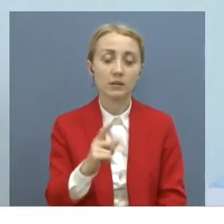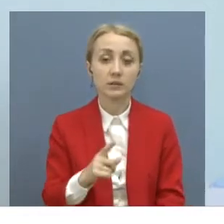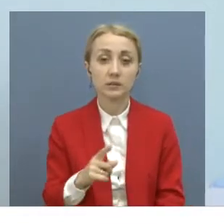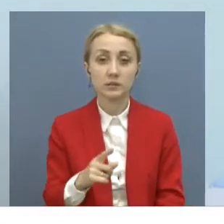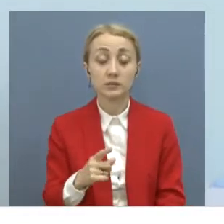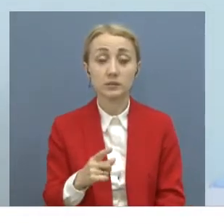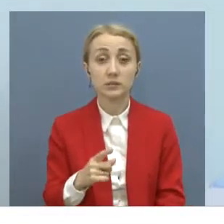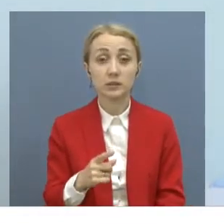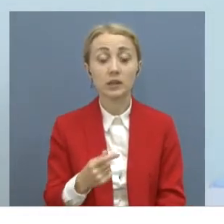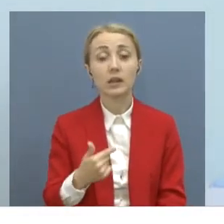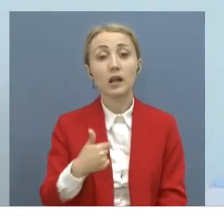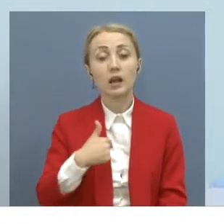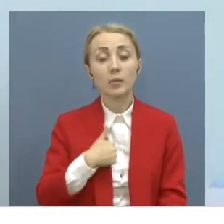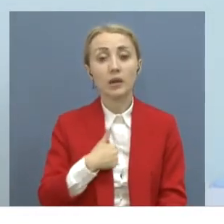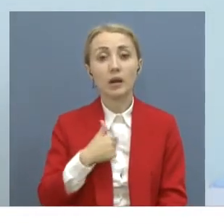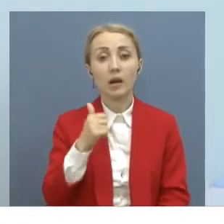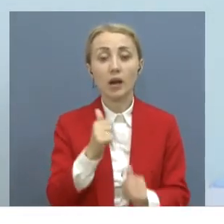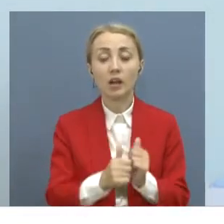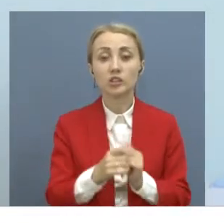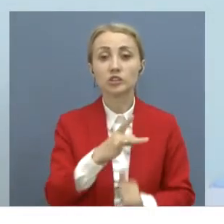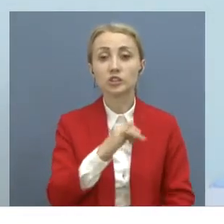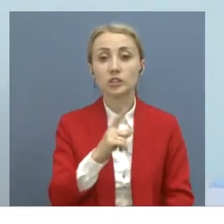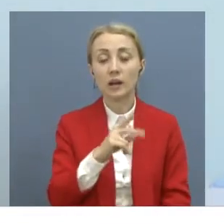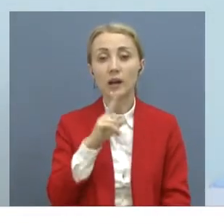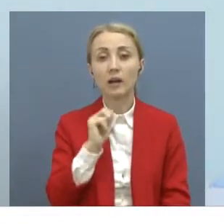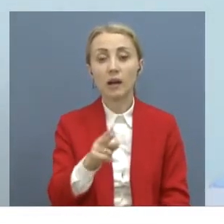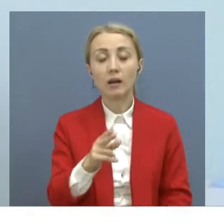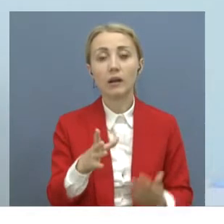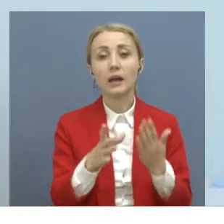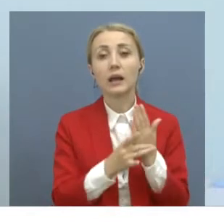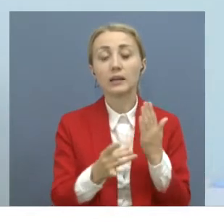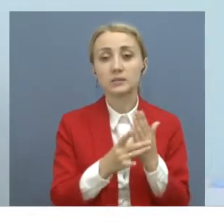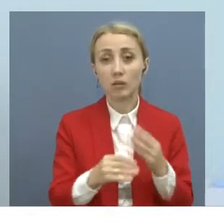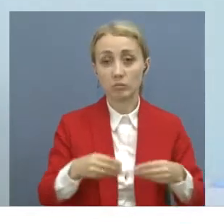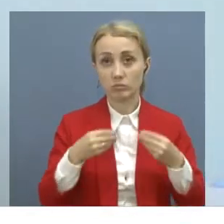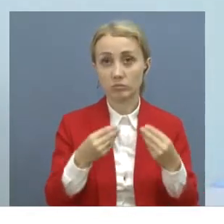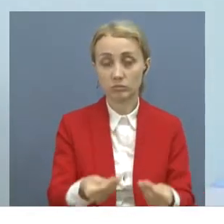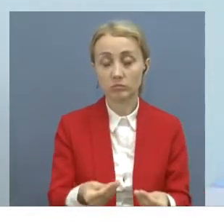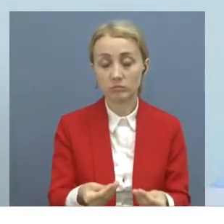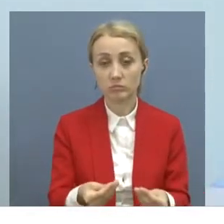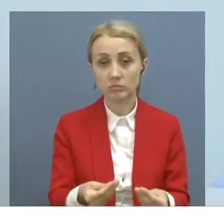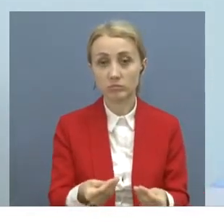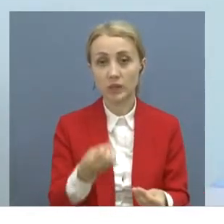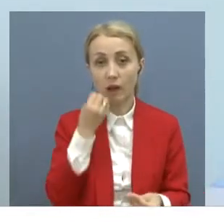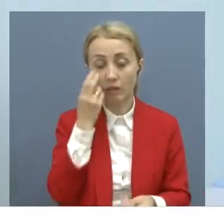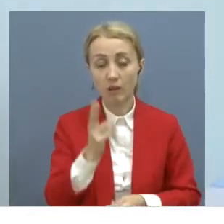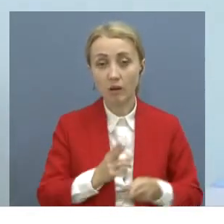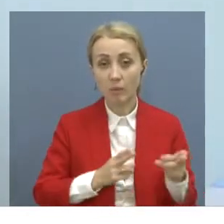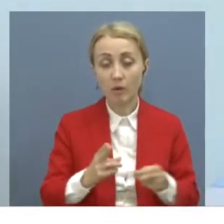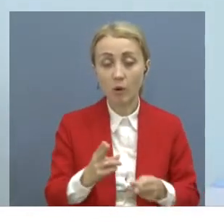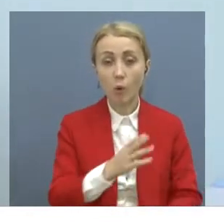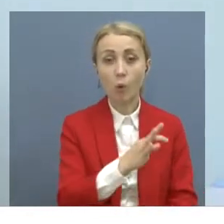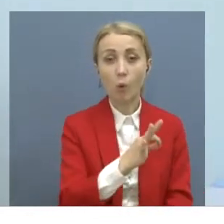қандай ем жасайсың. Барлығын ойша екшеп дайындаламын. Онкологияның аты онкология. Операциядан не химиядан кейін аяқ басып